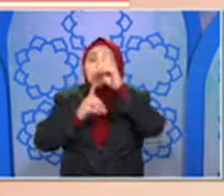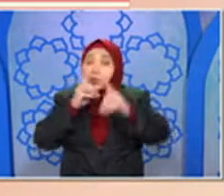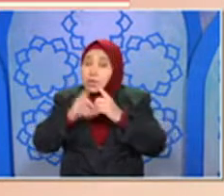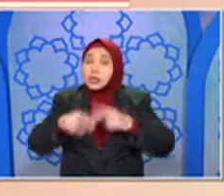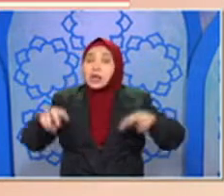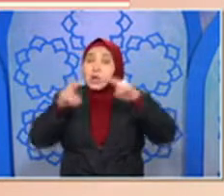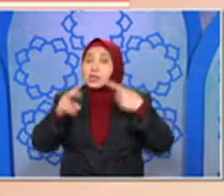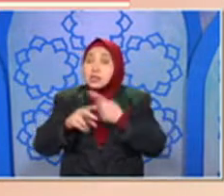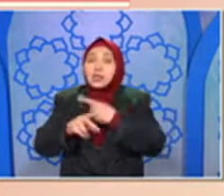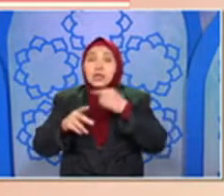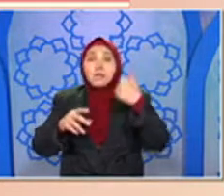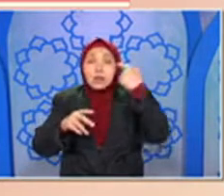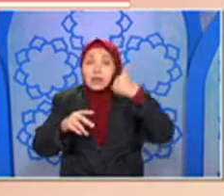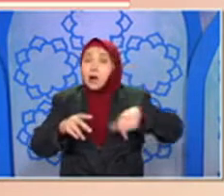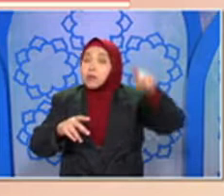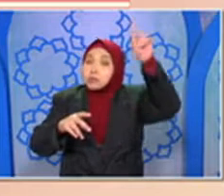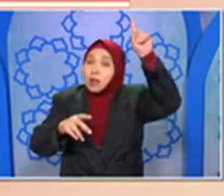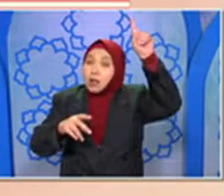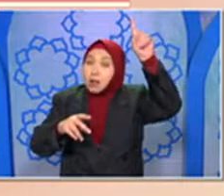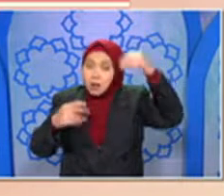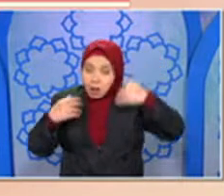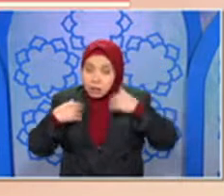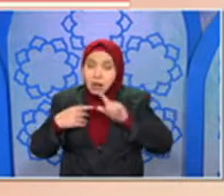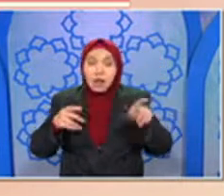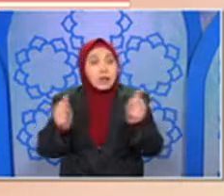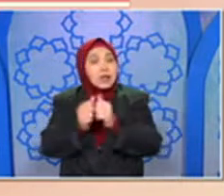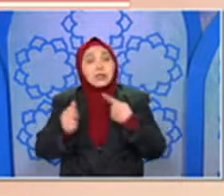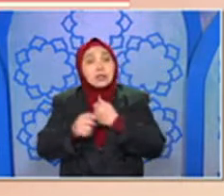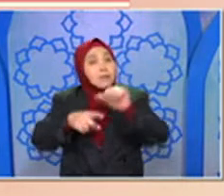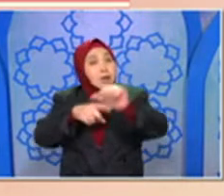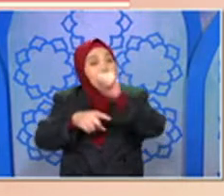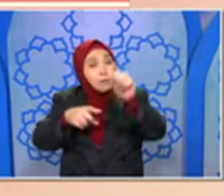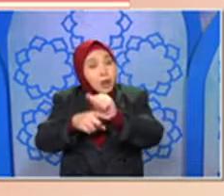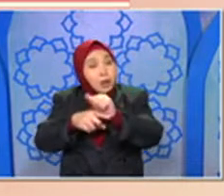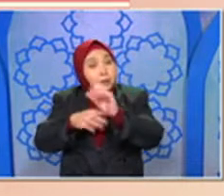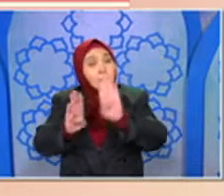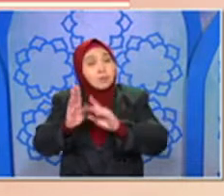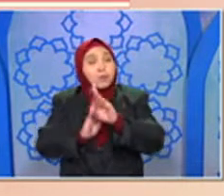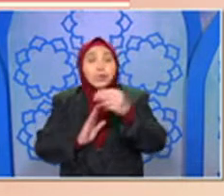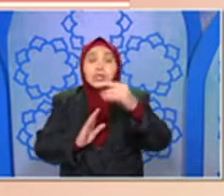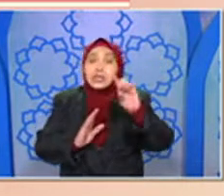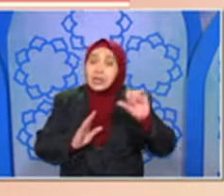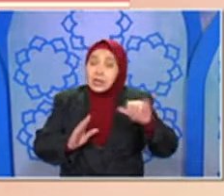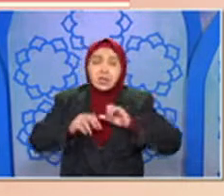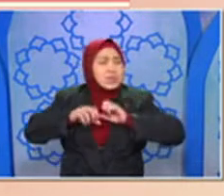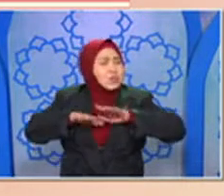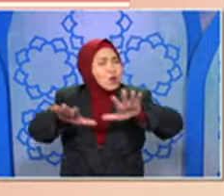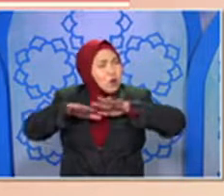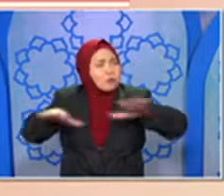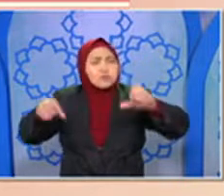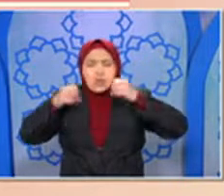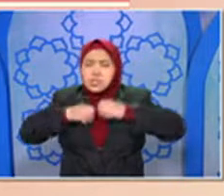kita di mata Allah Subhanahu Wa Taala adalah dengan kita beramal, berbudi dan terus menyebarkan rahmat